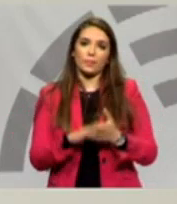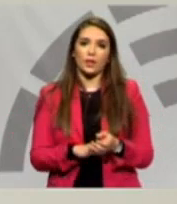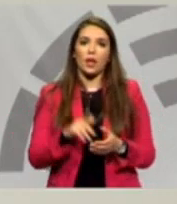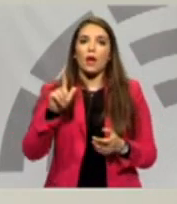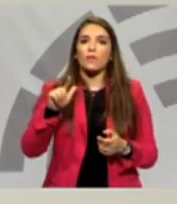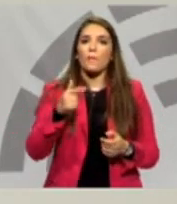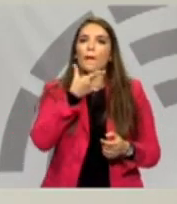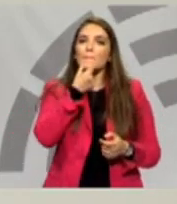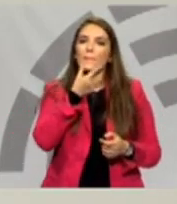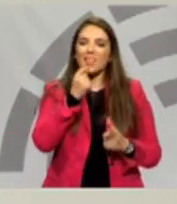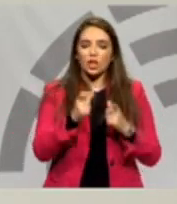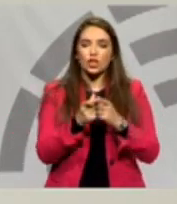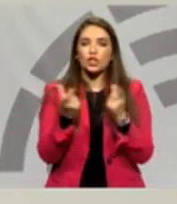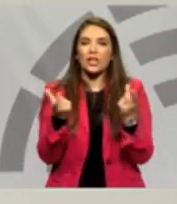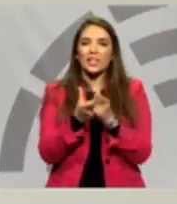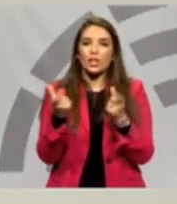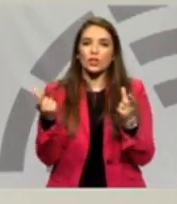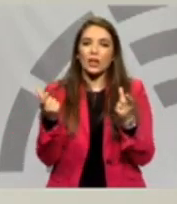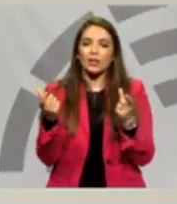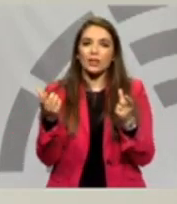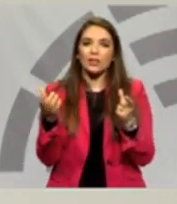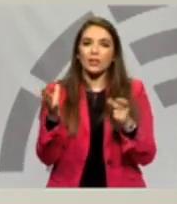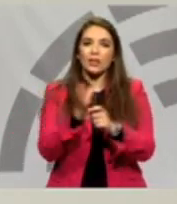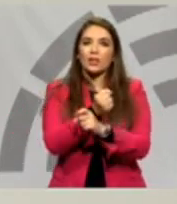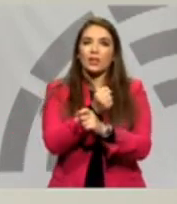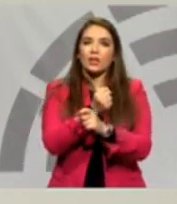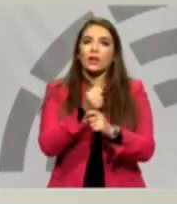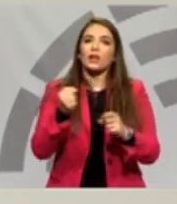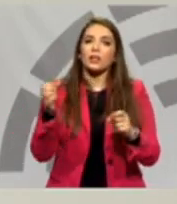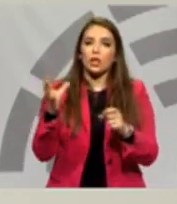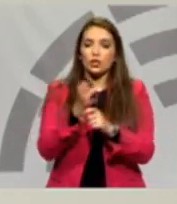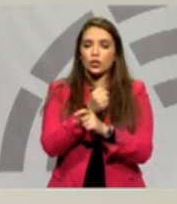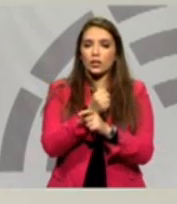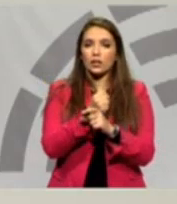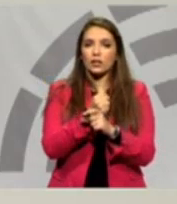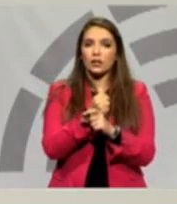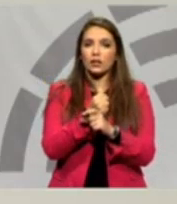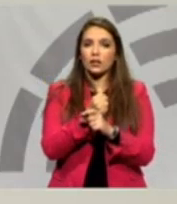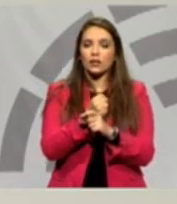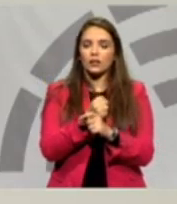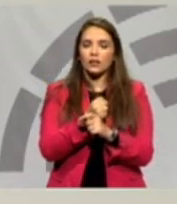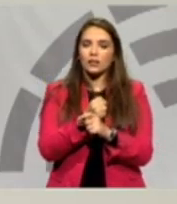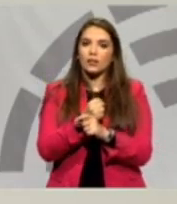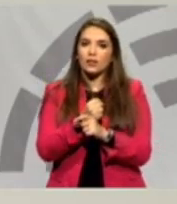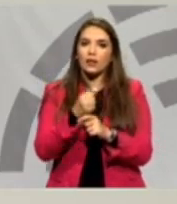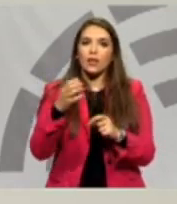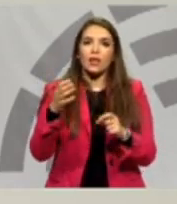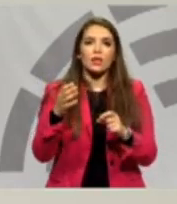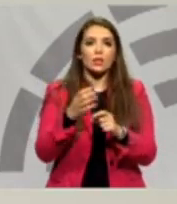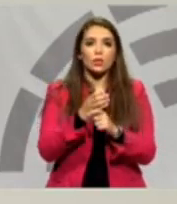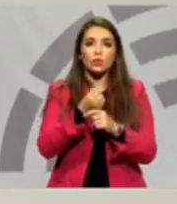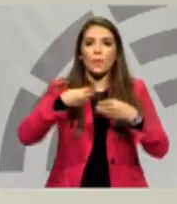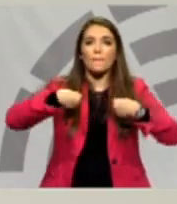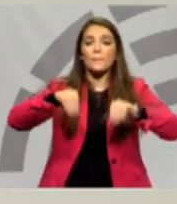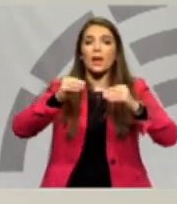الشركه اللي حصلت همم ايام التالي على همم باعت باكثر من